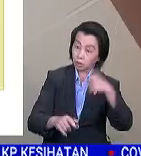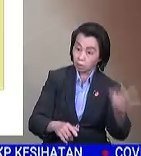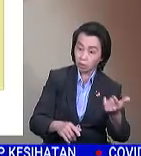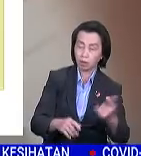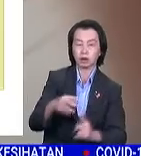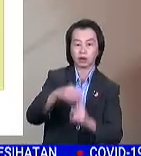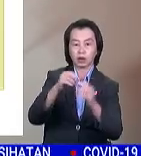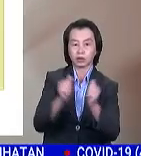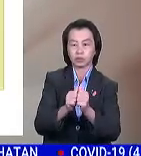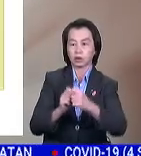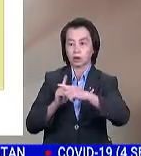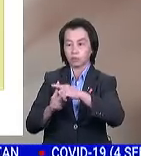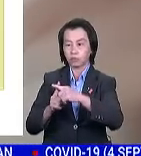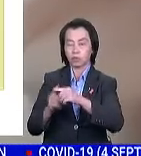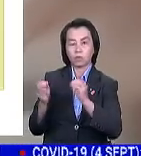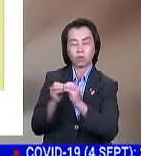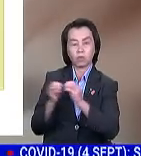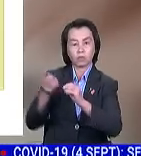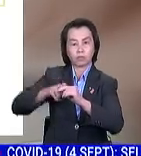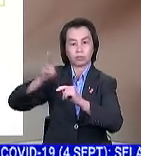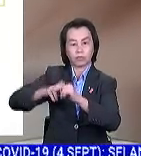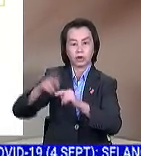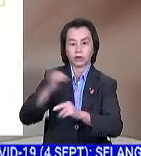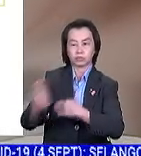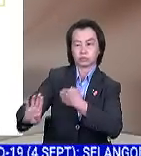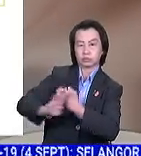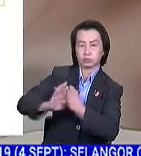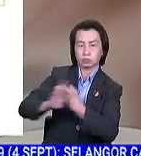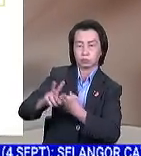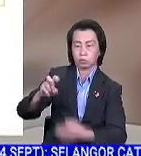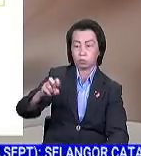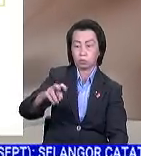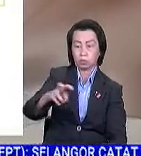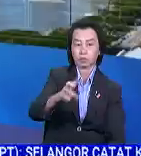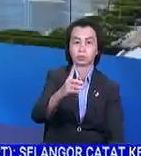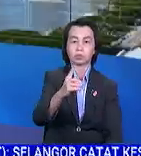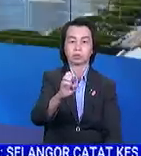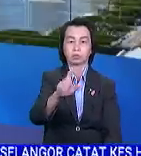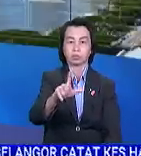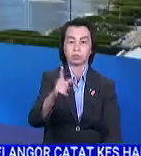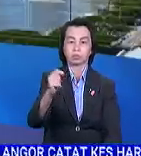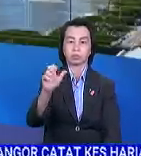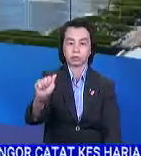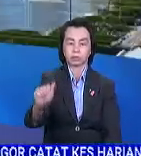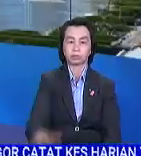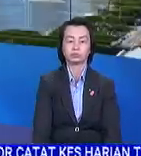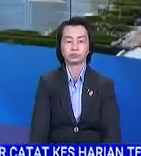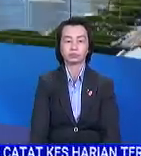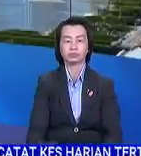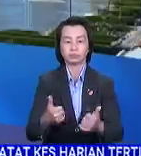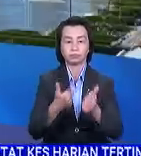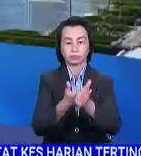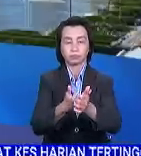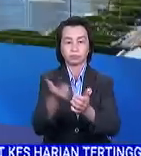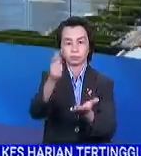terutama dengan kes positif yang semakin meningkat selain ancaman varian Delta seterusnya kita ikuti